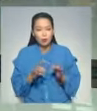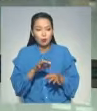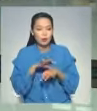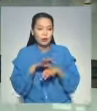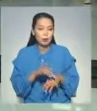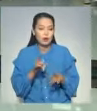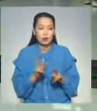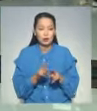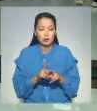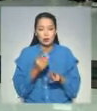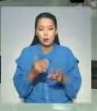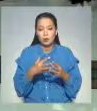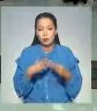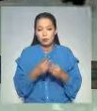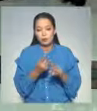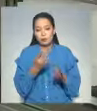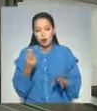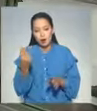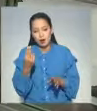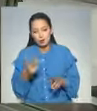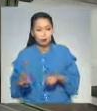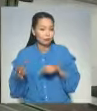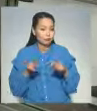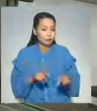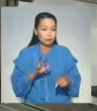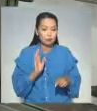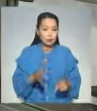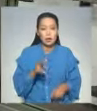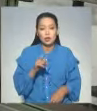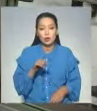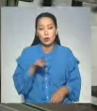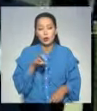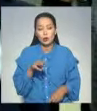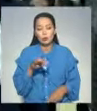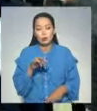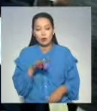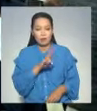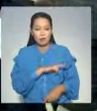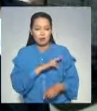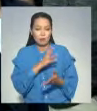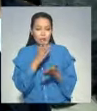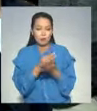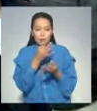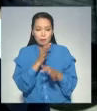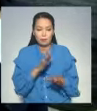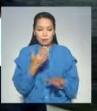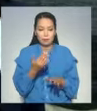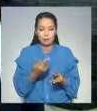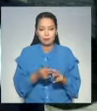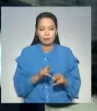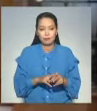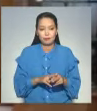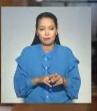деген ол, алдымен отбасын Астанаға көшіріп әкелмек. Ал Дәулет Мұқаевтың өз жұмысына көңілі толмапты. Үш деген баға